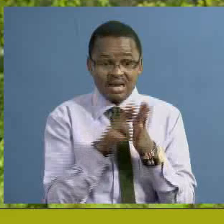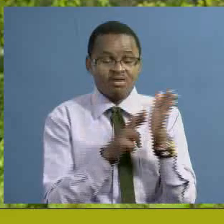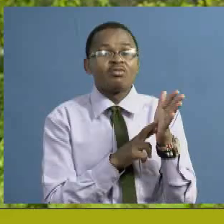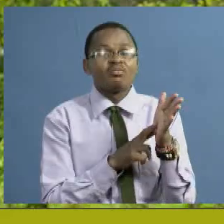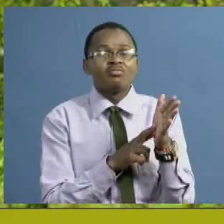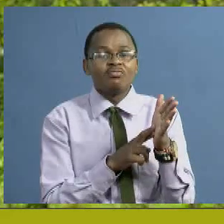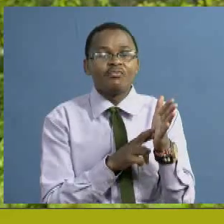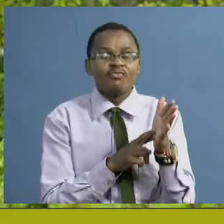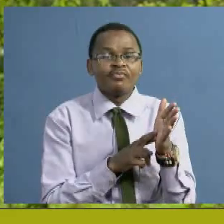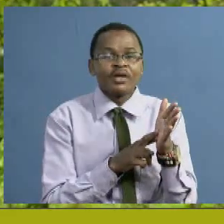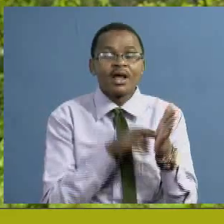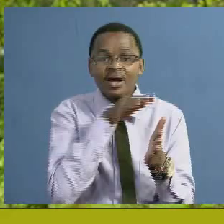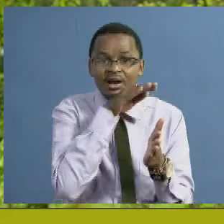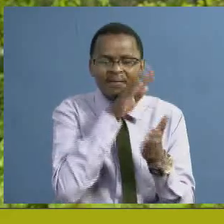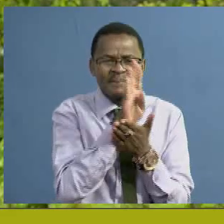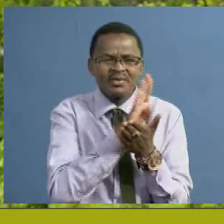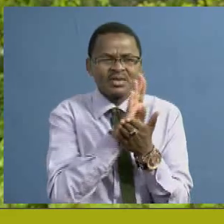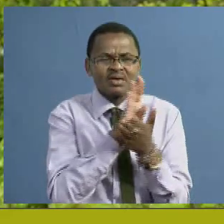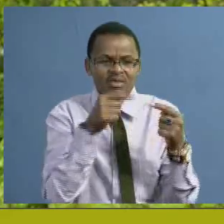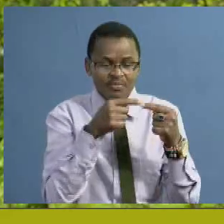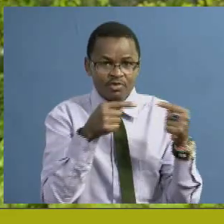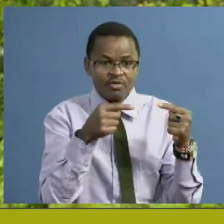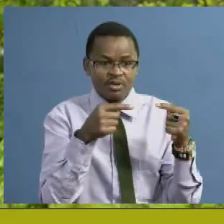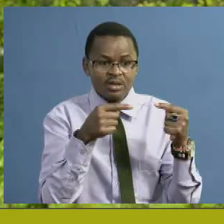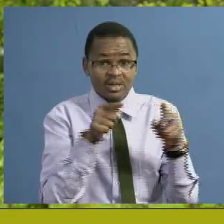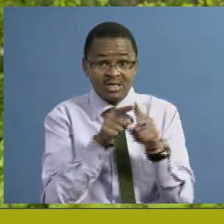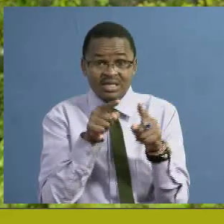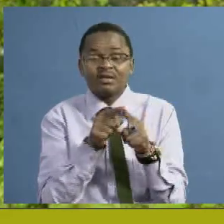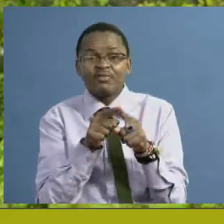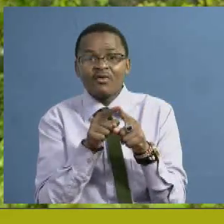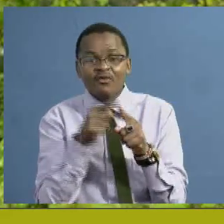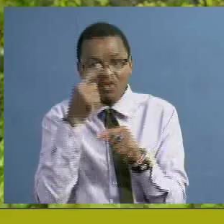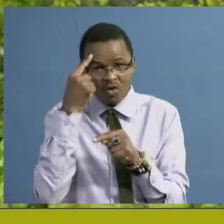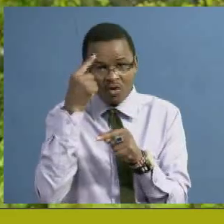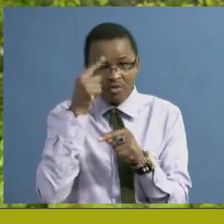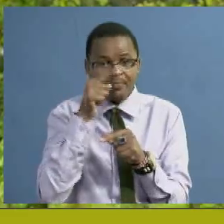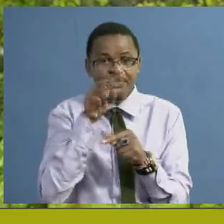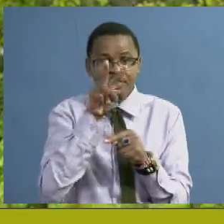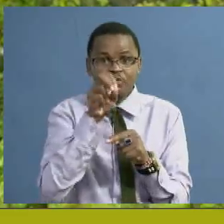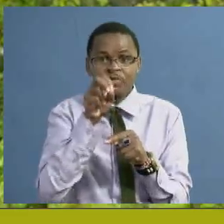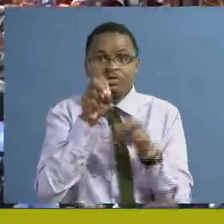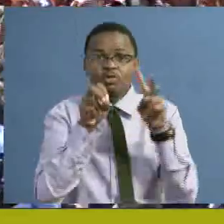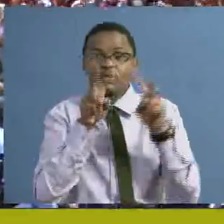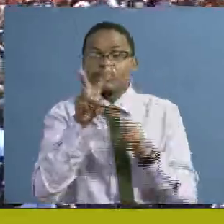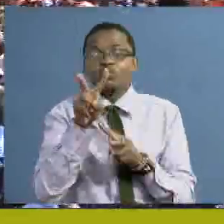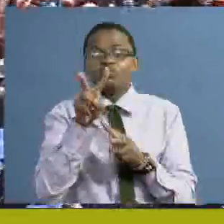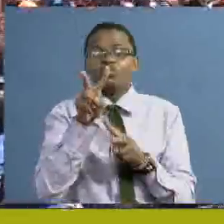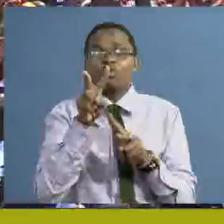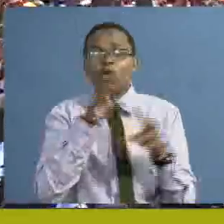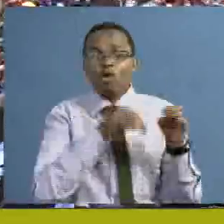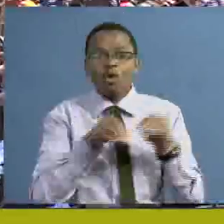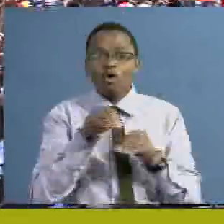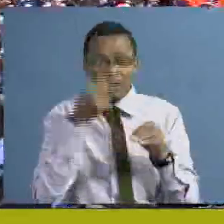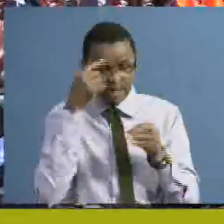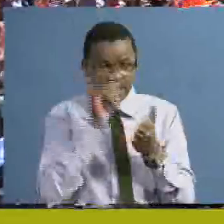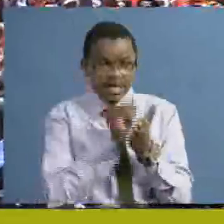saying that Raila was basically repositioning and reinventing himself for the 2022 contest.